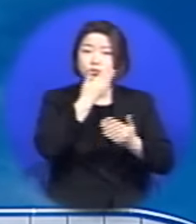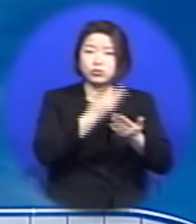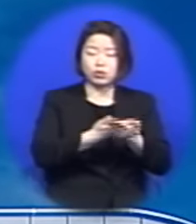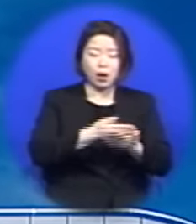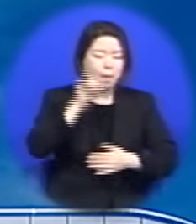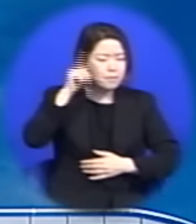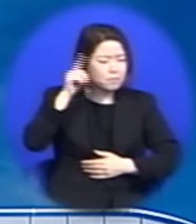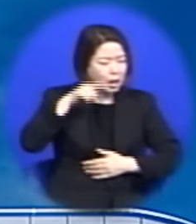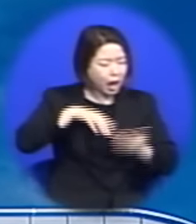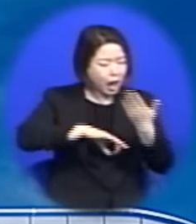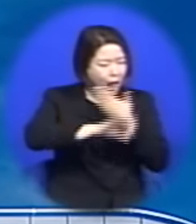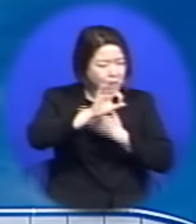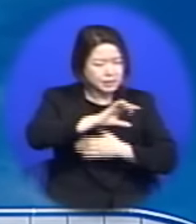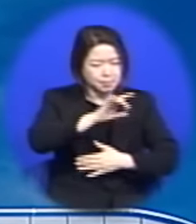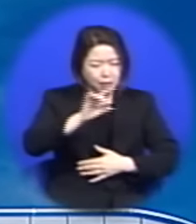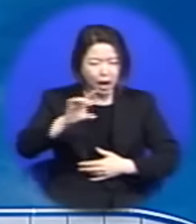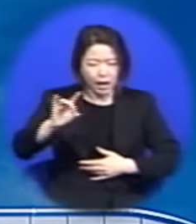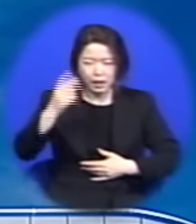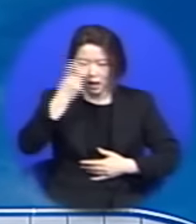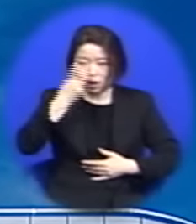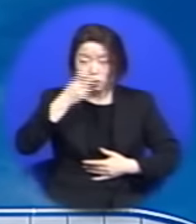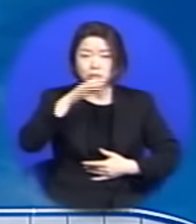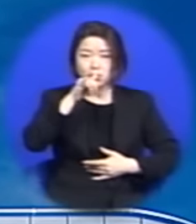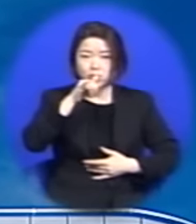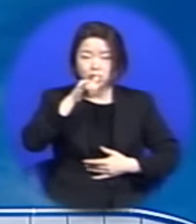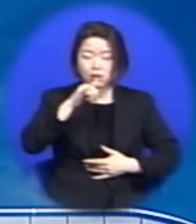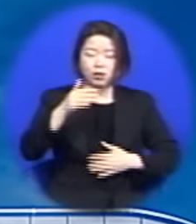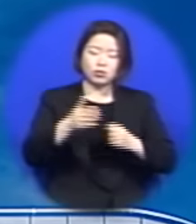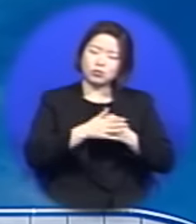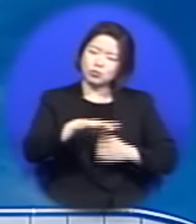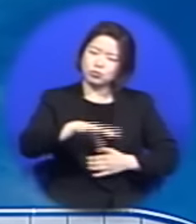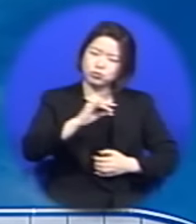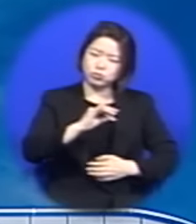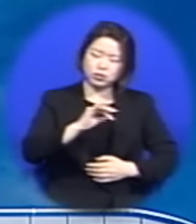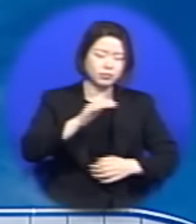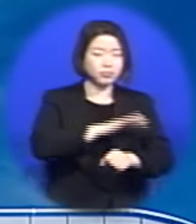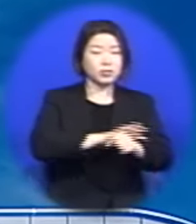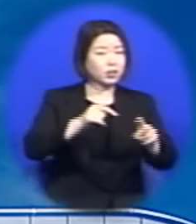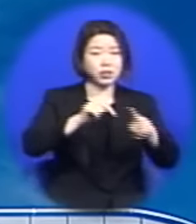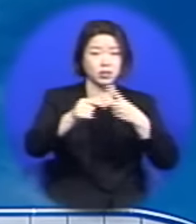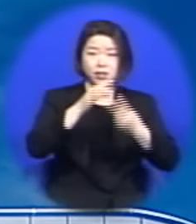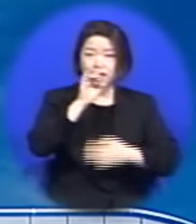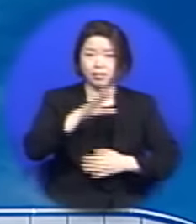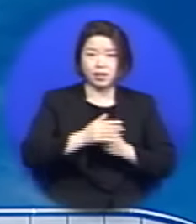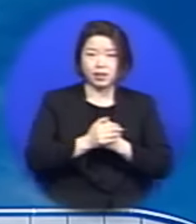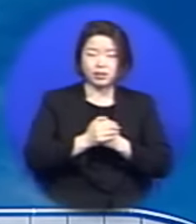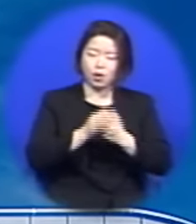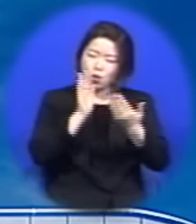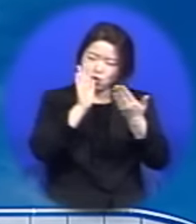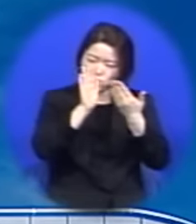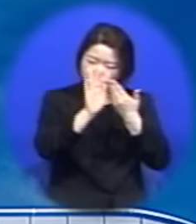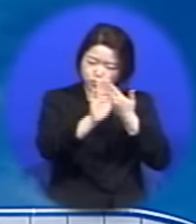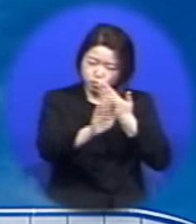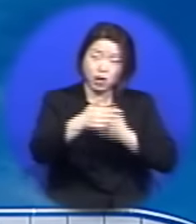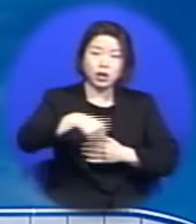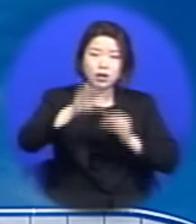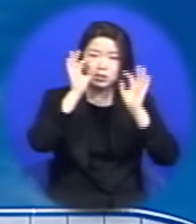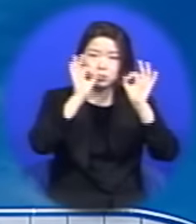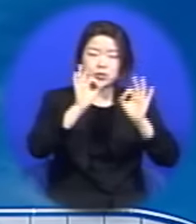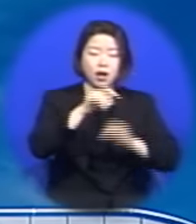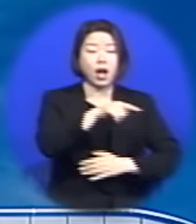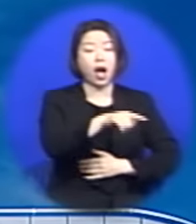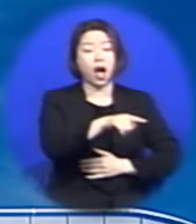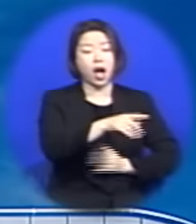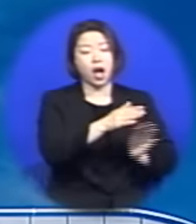그렇게 철저하게 점검하는지 처음에는 잘 이해가 안 되더라 근데 나중에 가서 그것이 얼마나 중요한 건지를